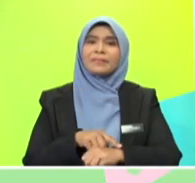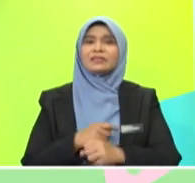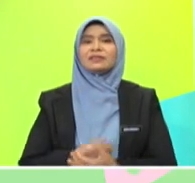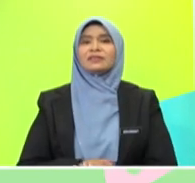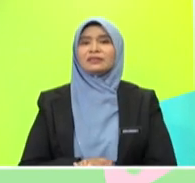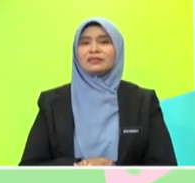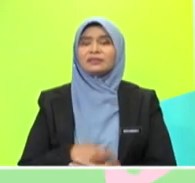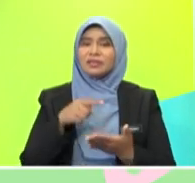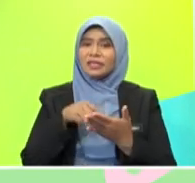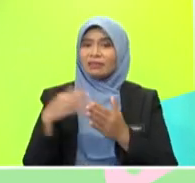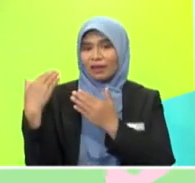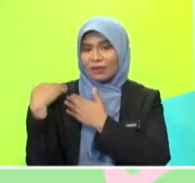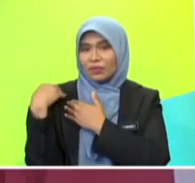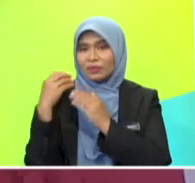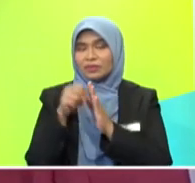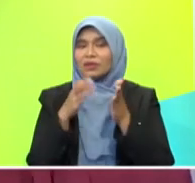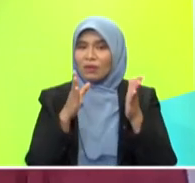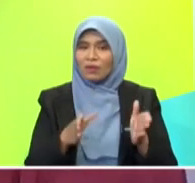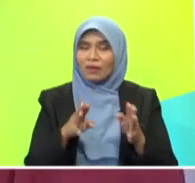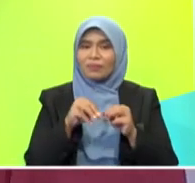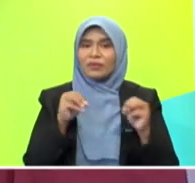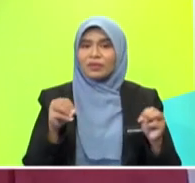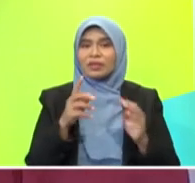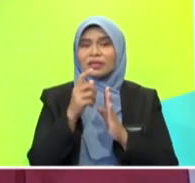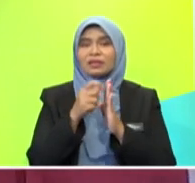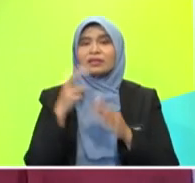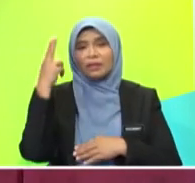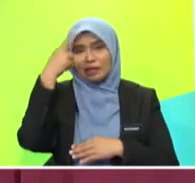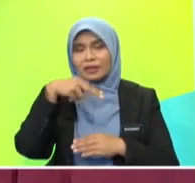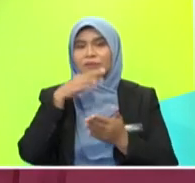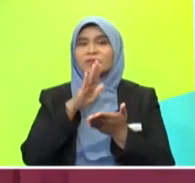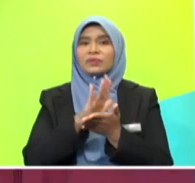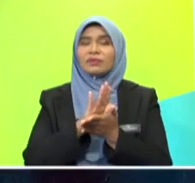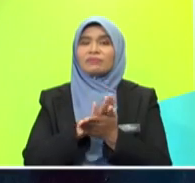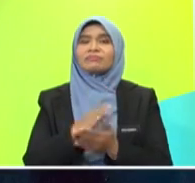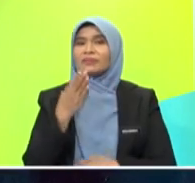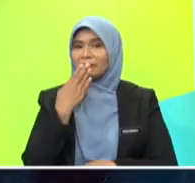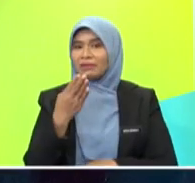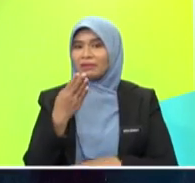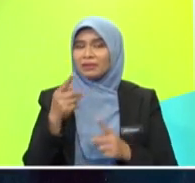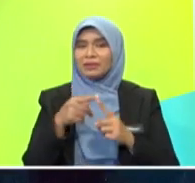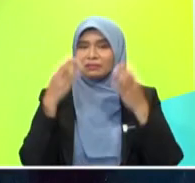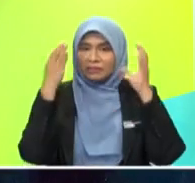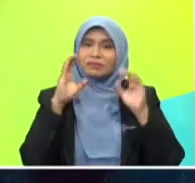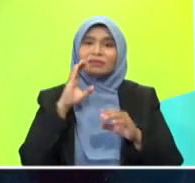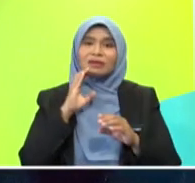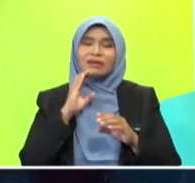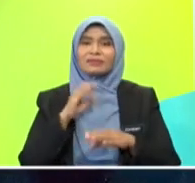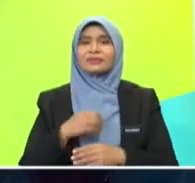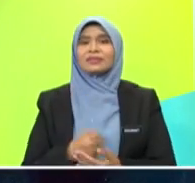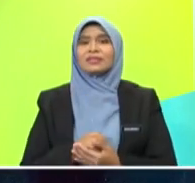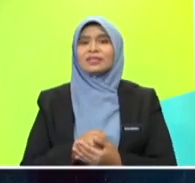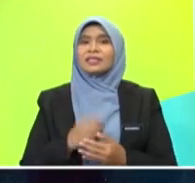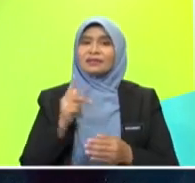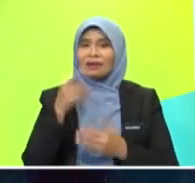inilah Tanggung jawab seorang murid terhadap sekolah itulah atas penerangan ini